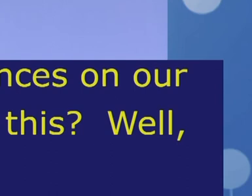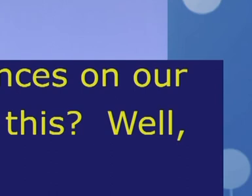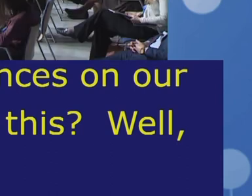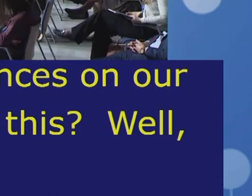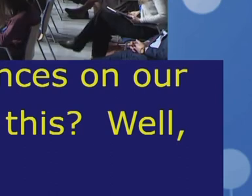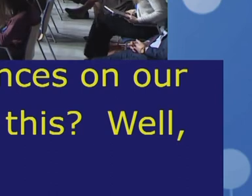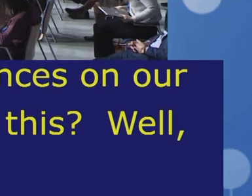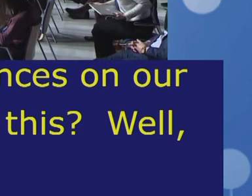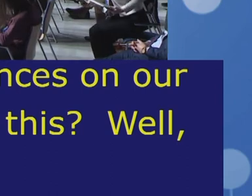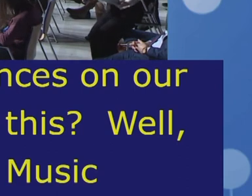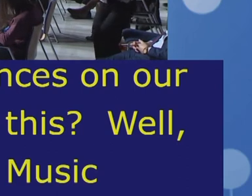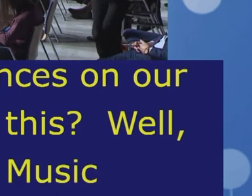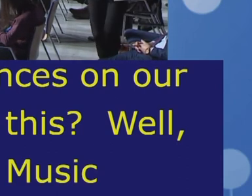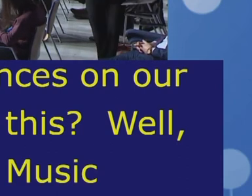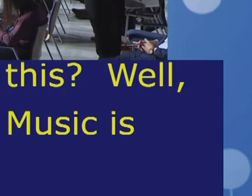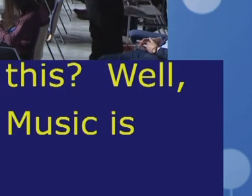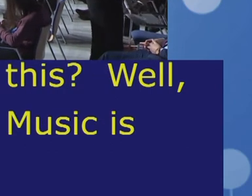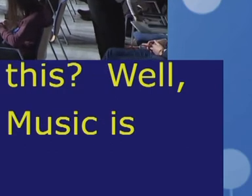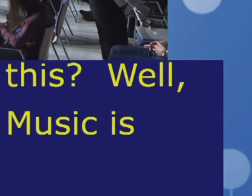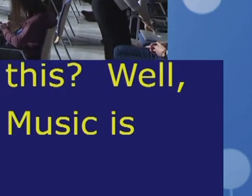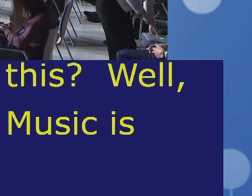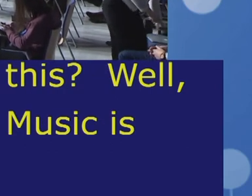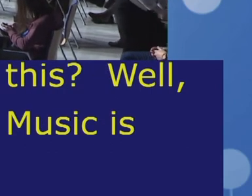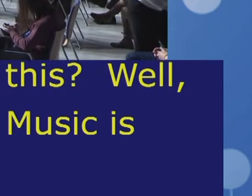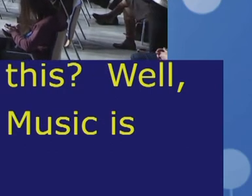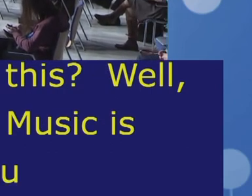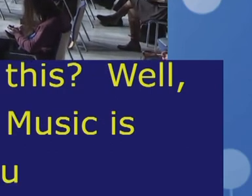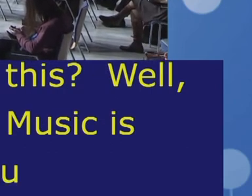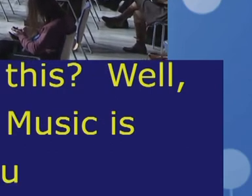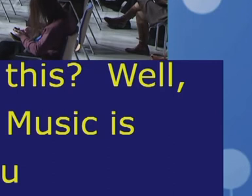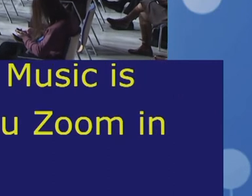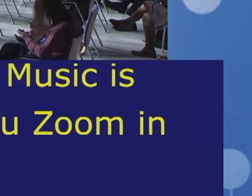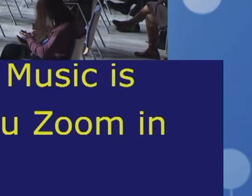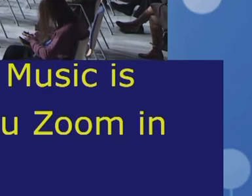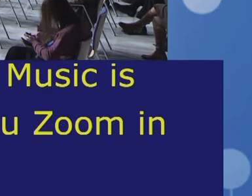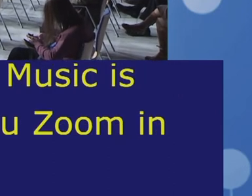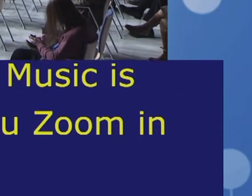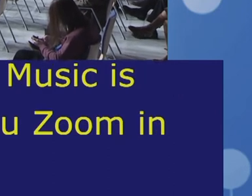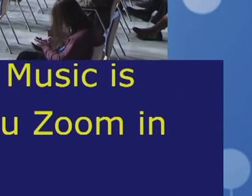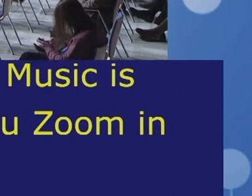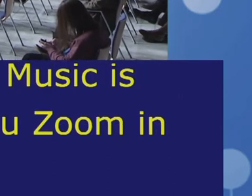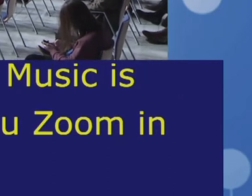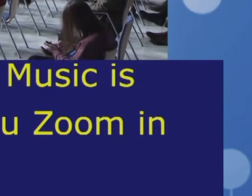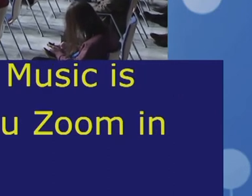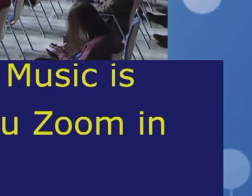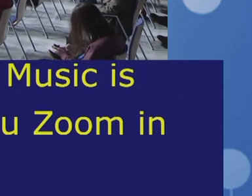على حالتنا اليومية. لأن الموسيقى هي عبارة عن ذبذبات صوتية.